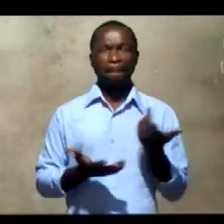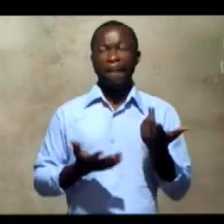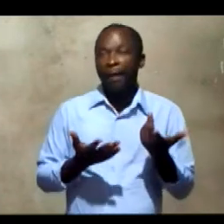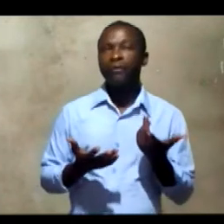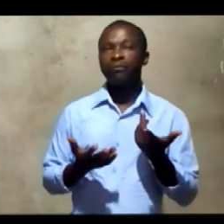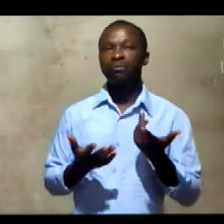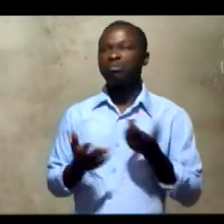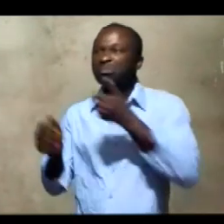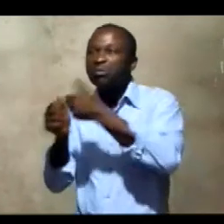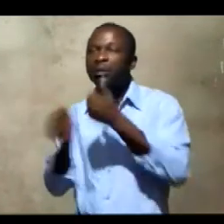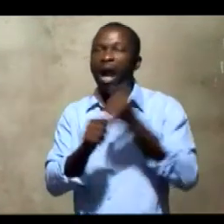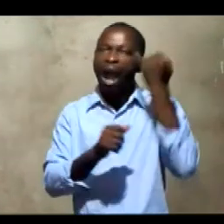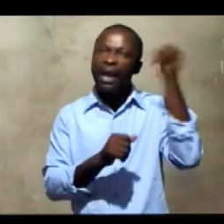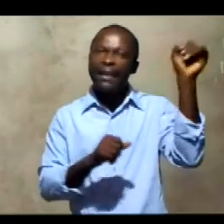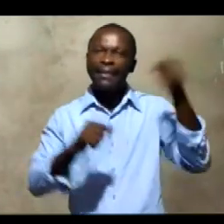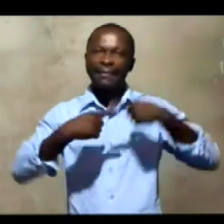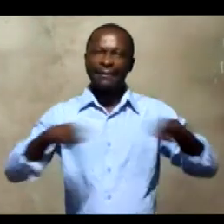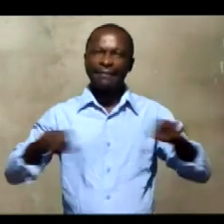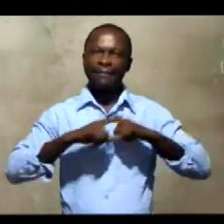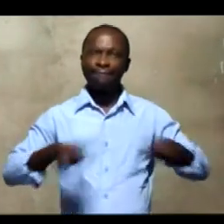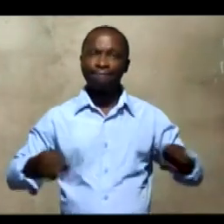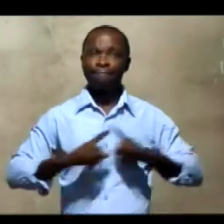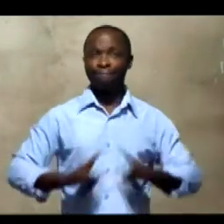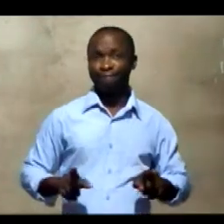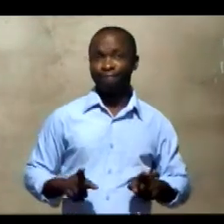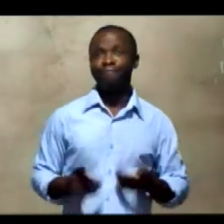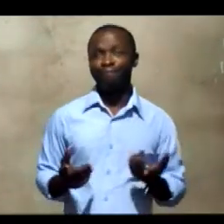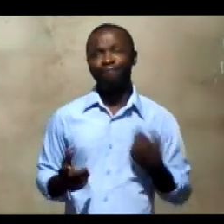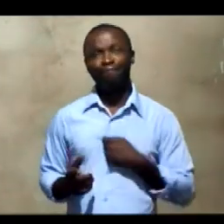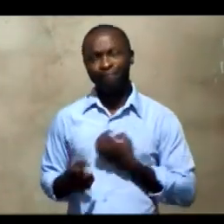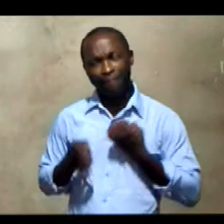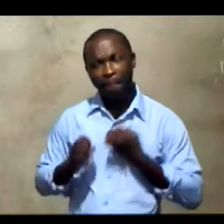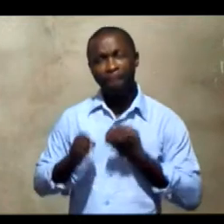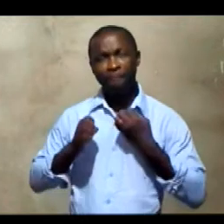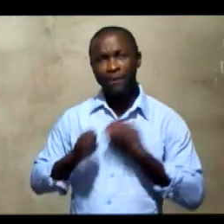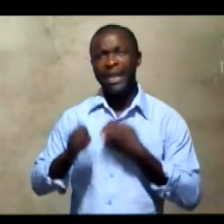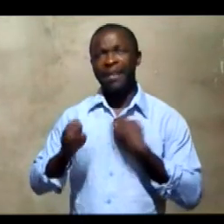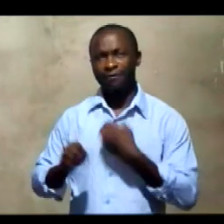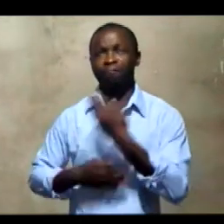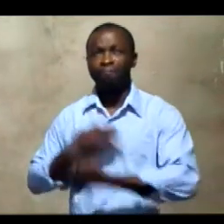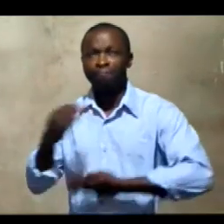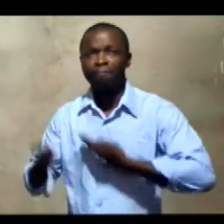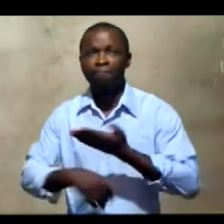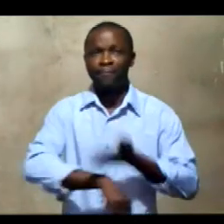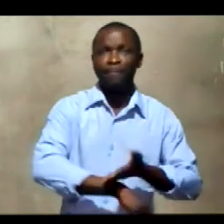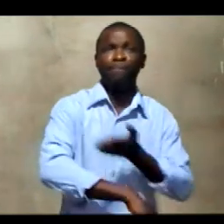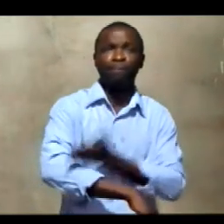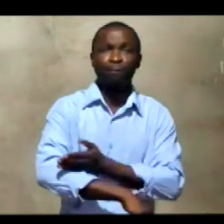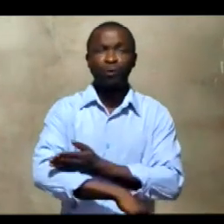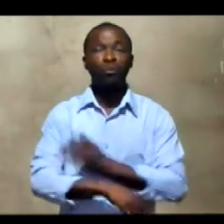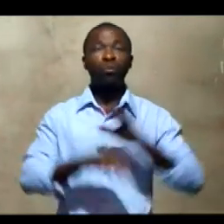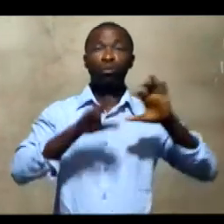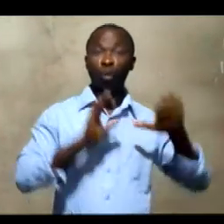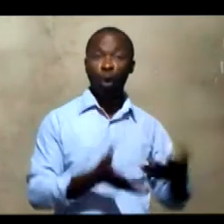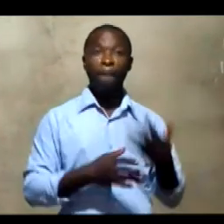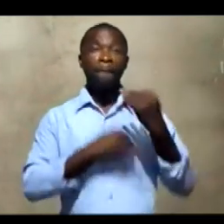les divergences se réduisent. Voilà, nous allons avancer. La médiation internationale composée des 5